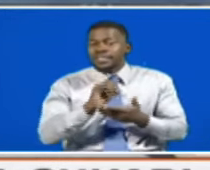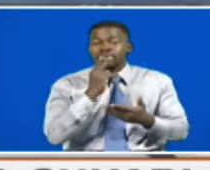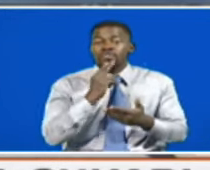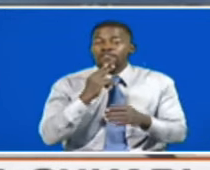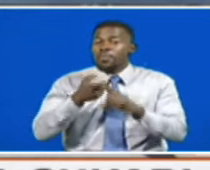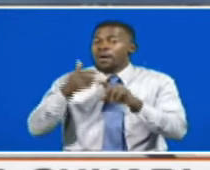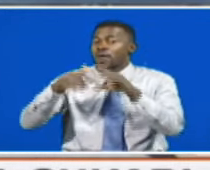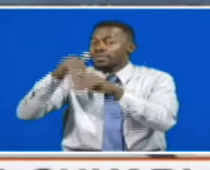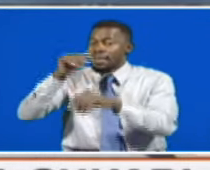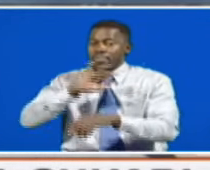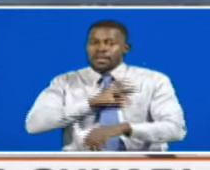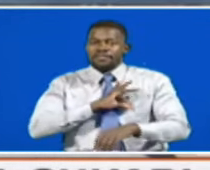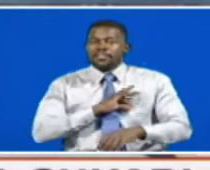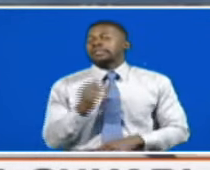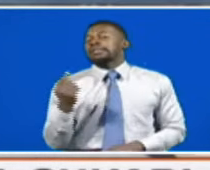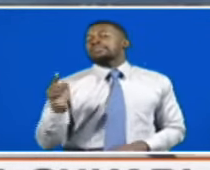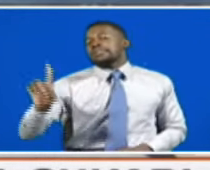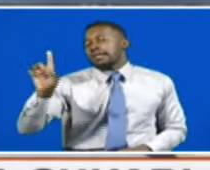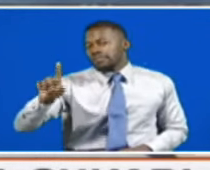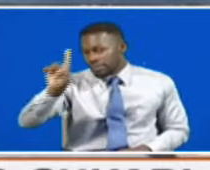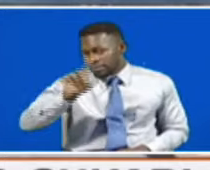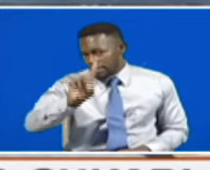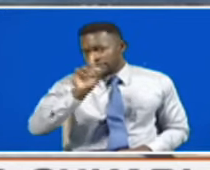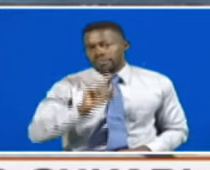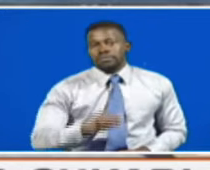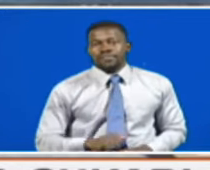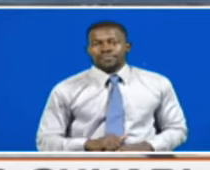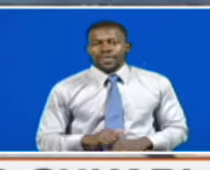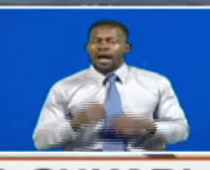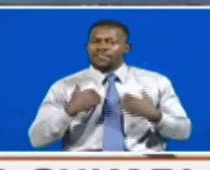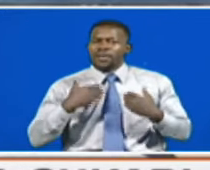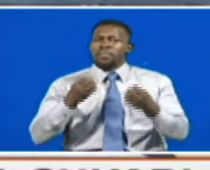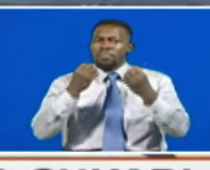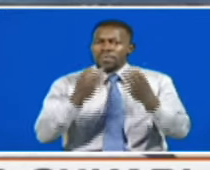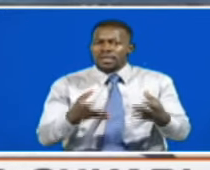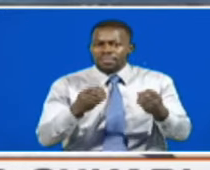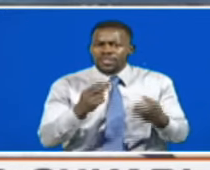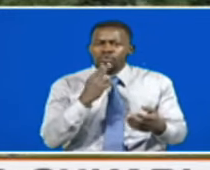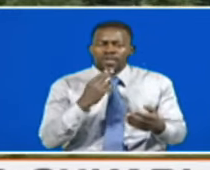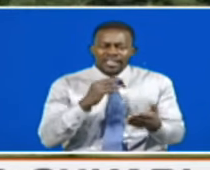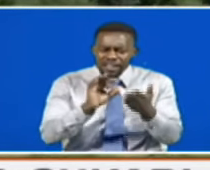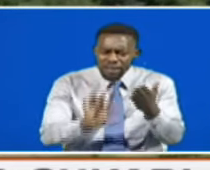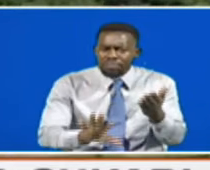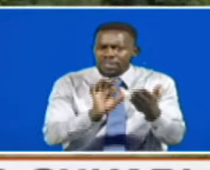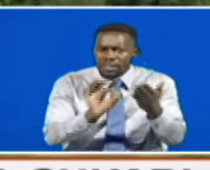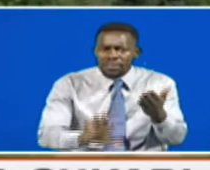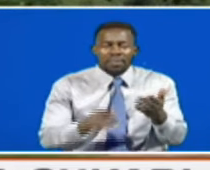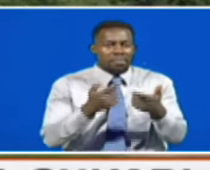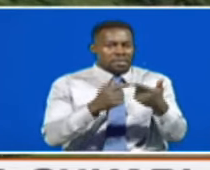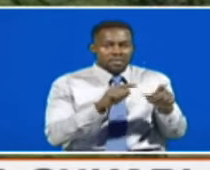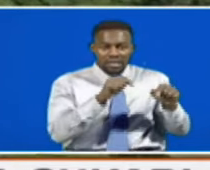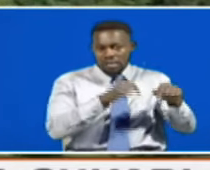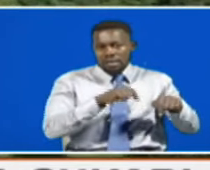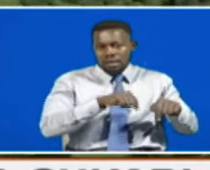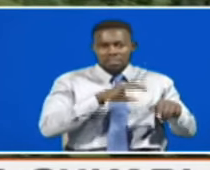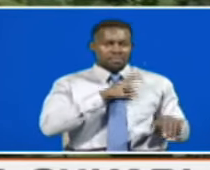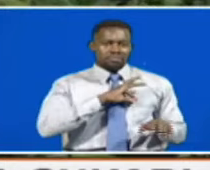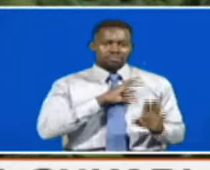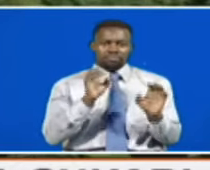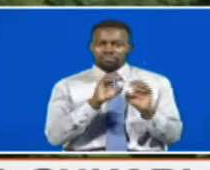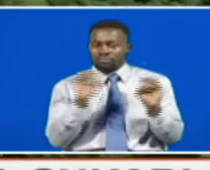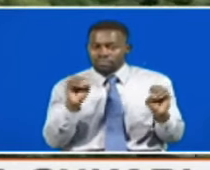so wana flood the market, they sell their sugar at a cheaper price. Viongozi hawa wanahofu